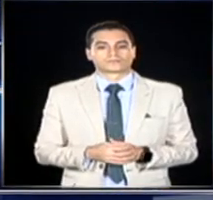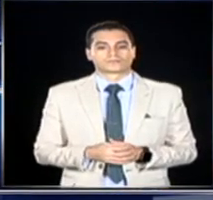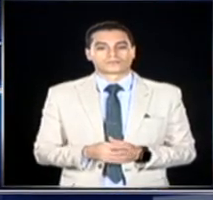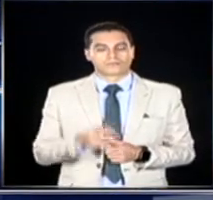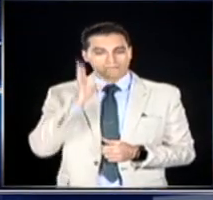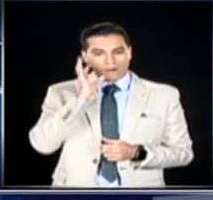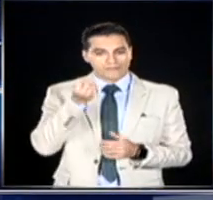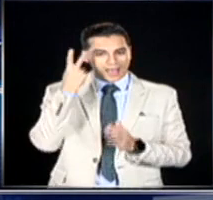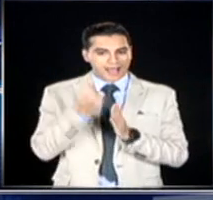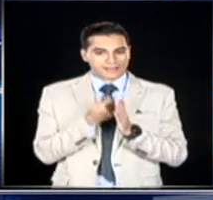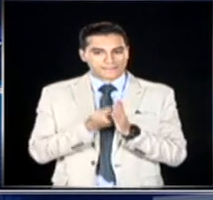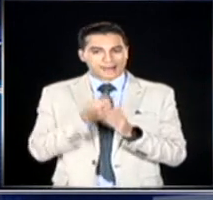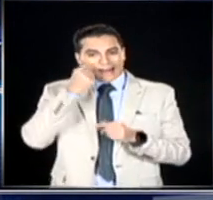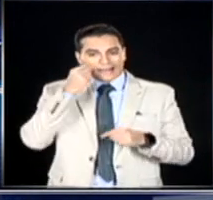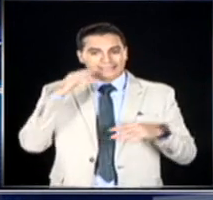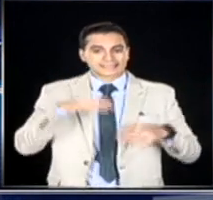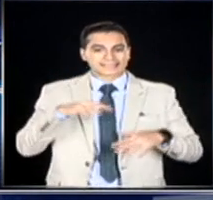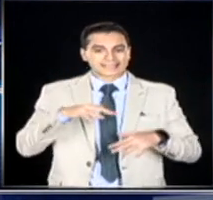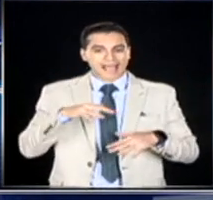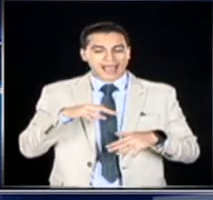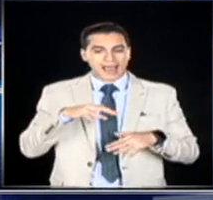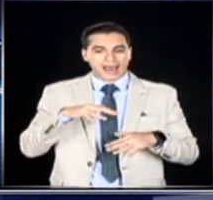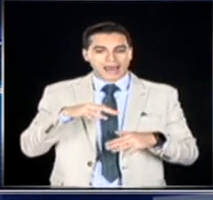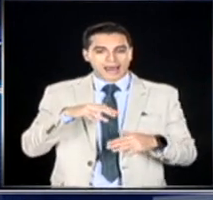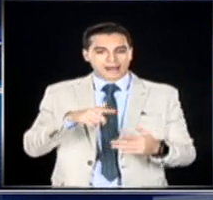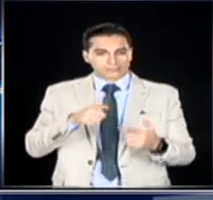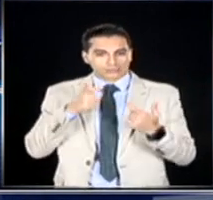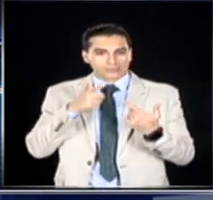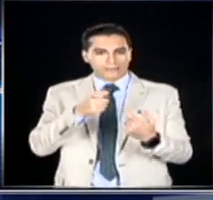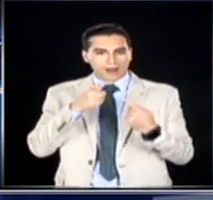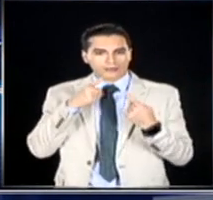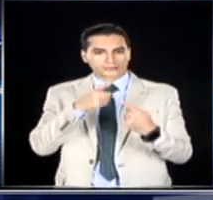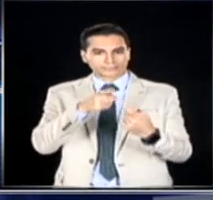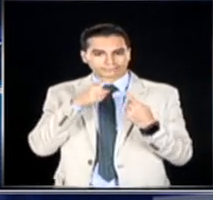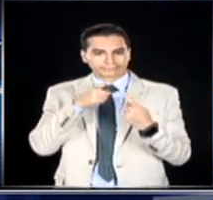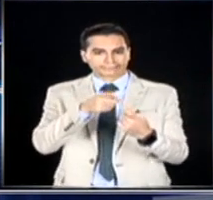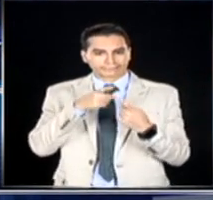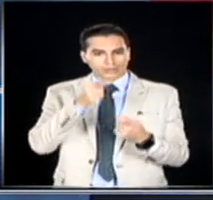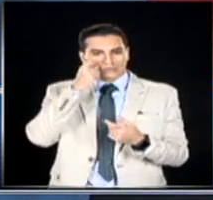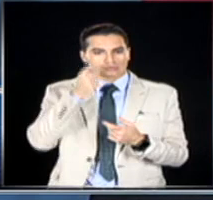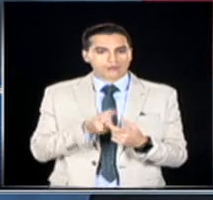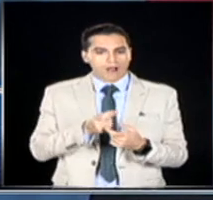أدب، الإنسان المتمرد هو كتاب لأديب فرنسي راحل، فمن هو؟